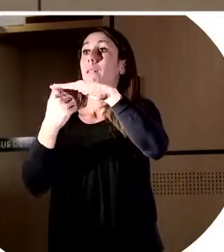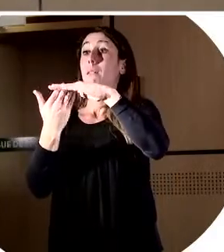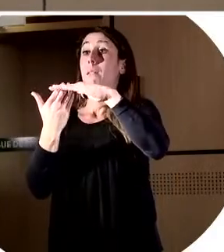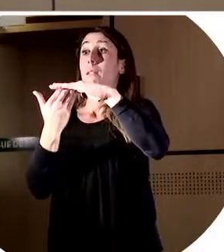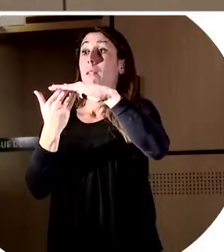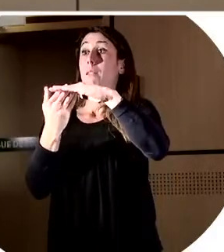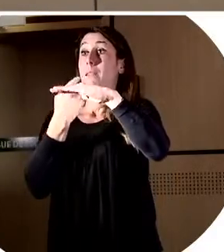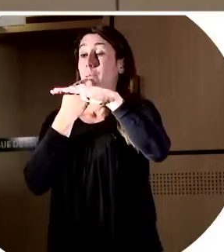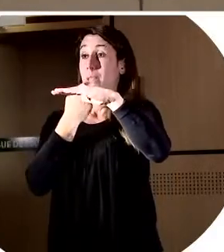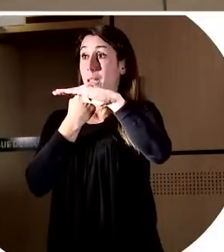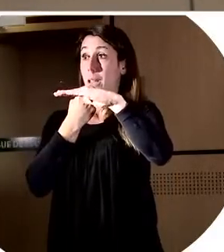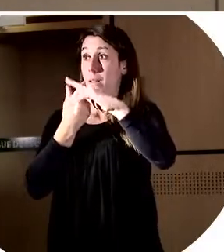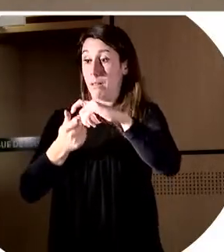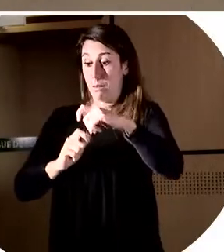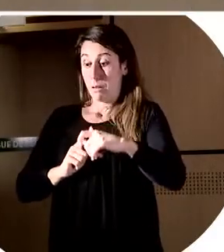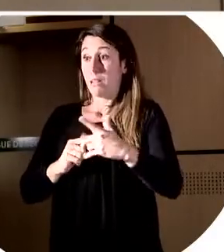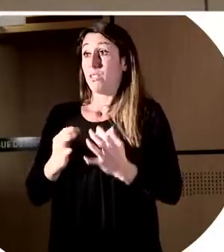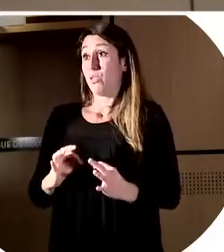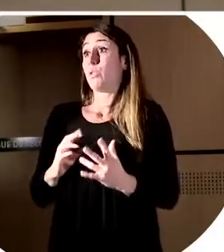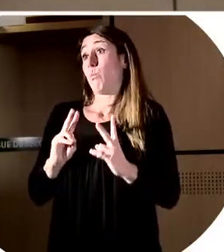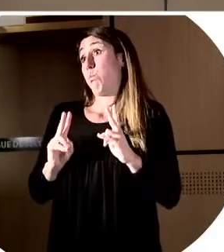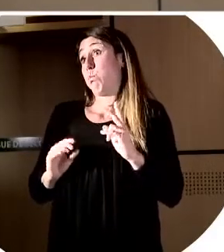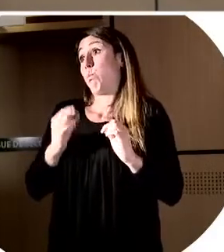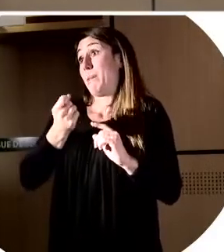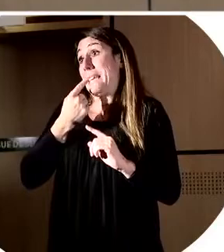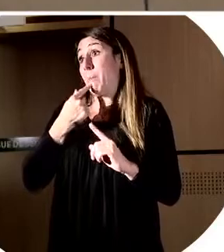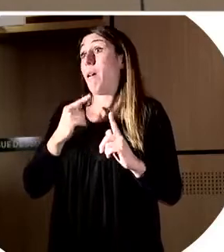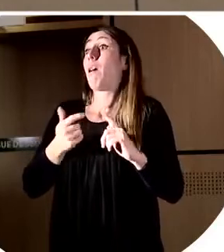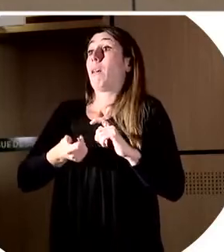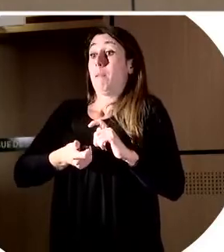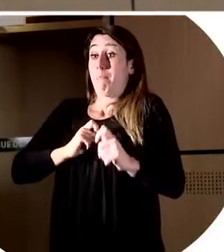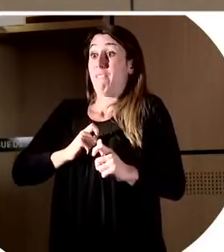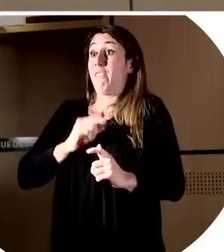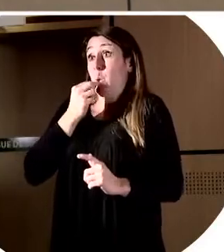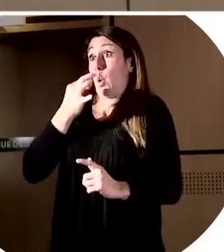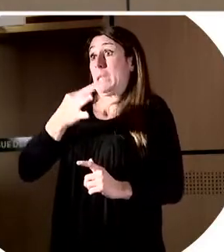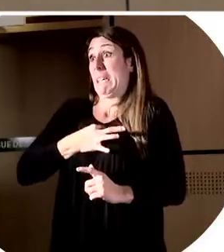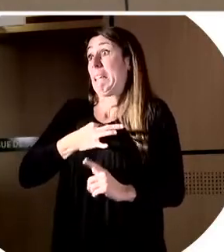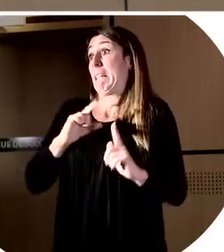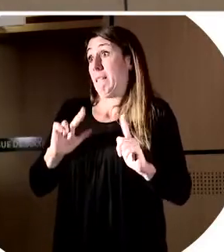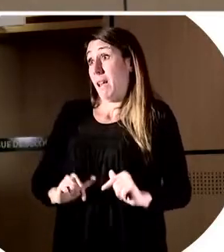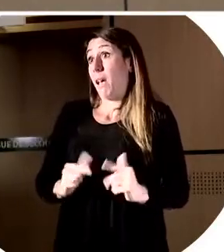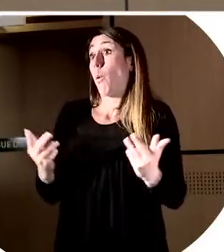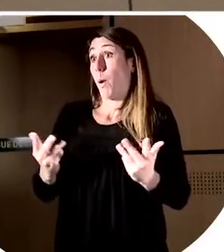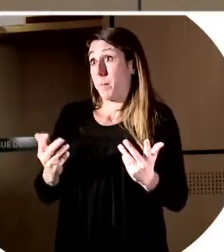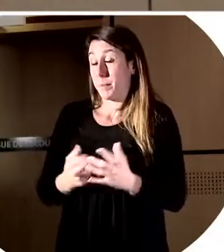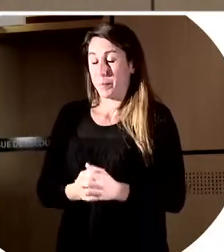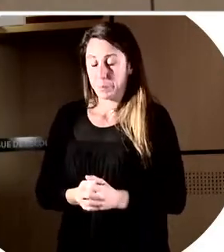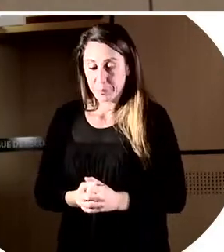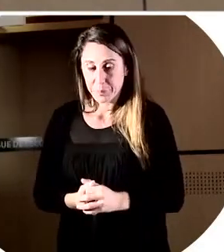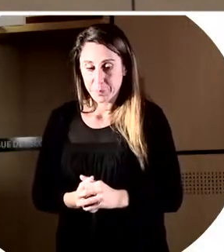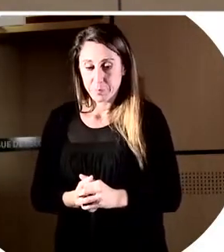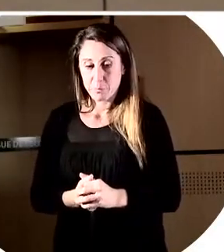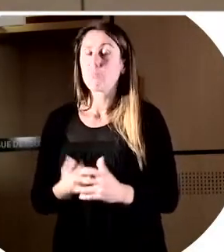sur les potentiels effets toxiques de ce médicament. Donc là, je vous ai présenté ce qui s'est